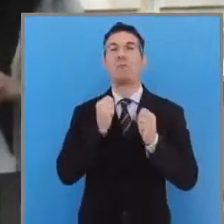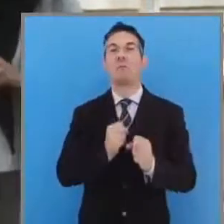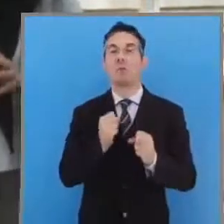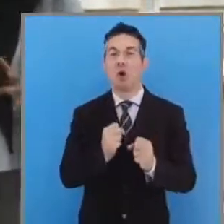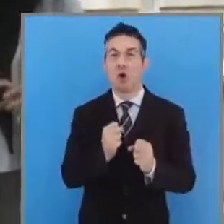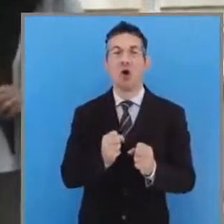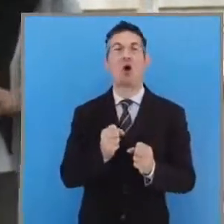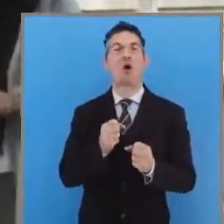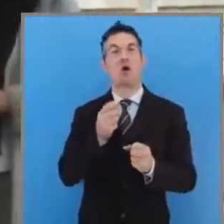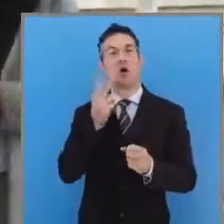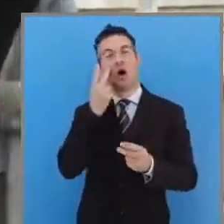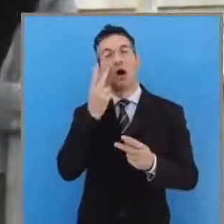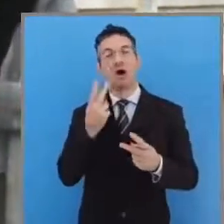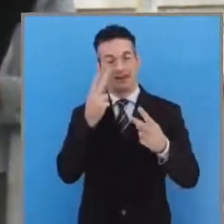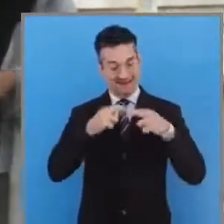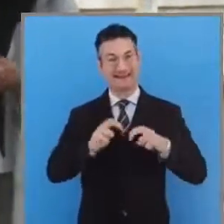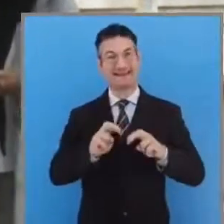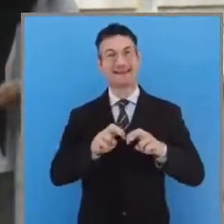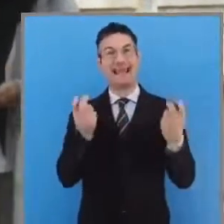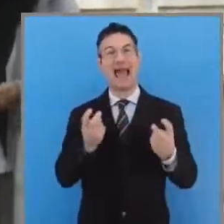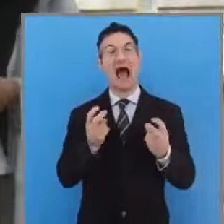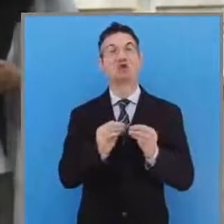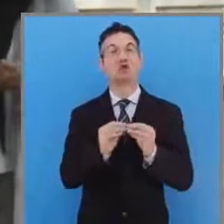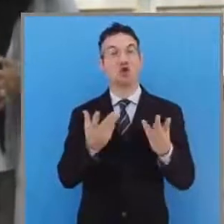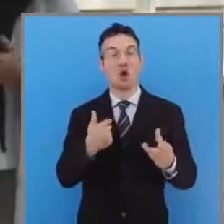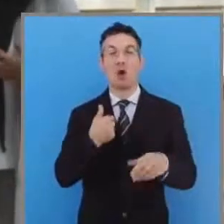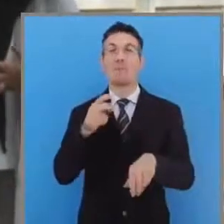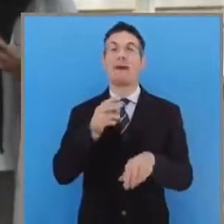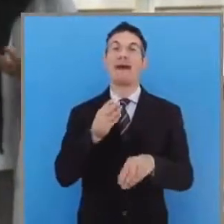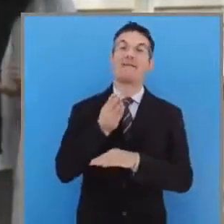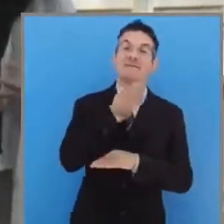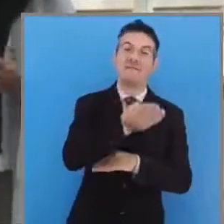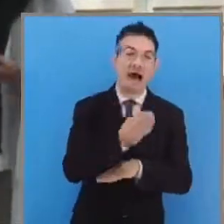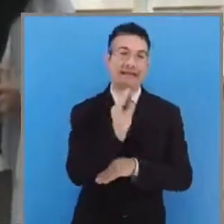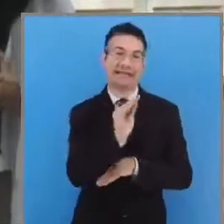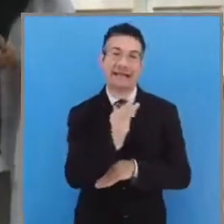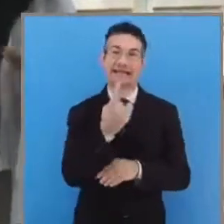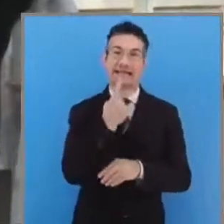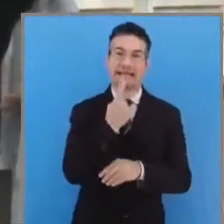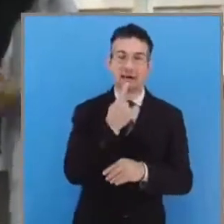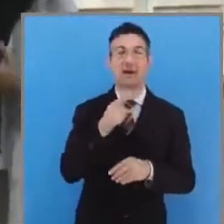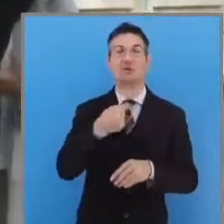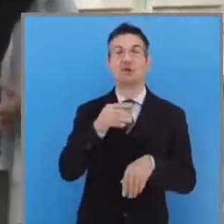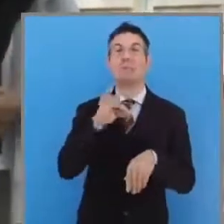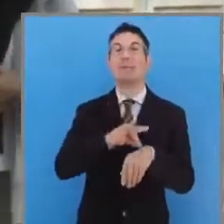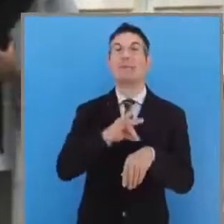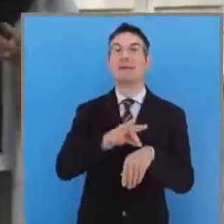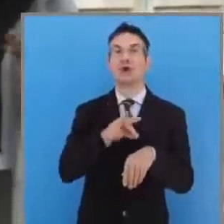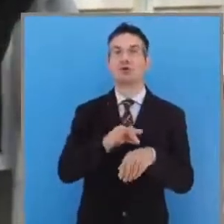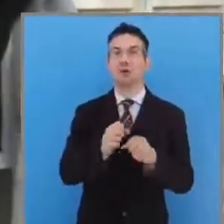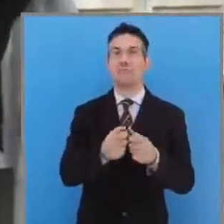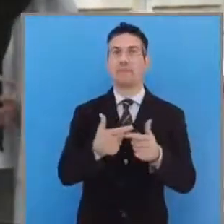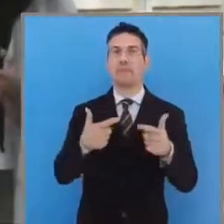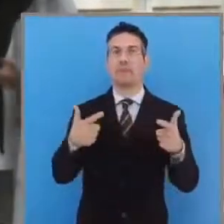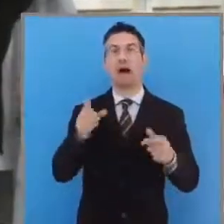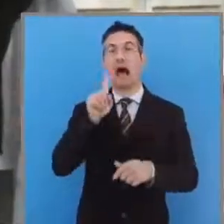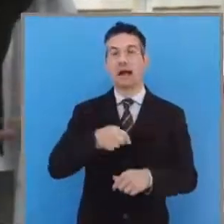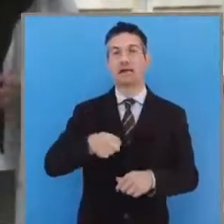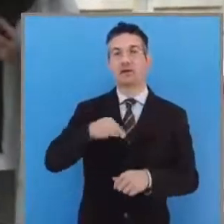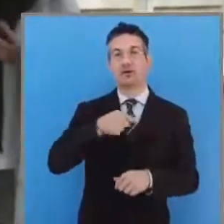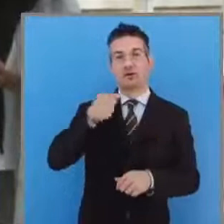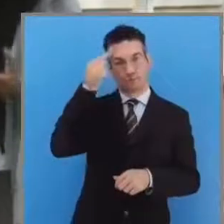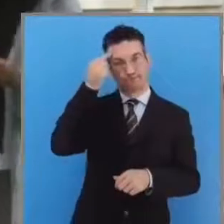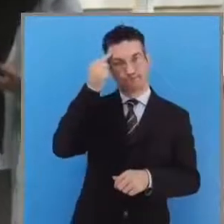fare la diagnosi, a chi ci si doveva rivolgere. Poi nel tempo la patologia è cresciuta, noi siamo cresciuti, abbiamo avuto